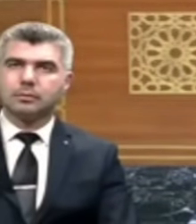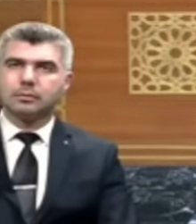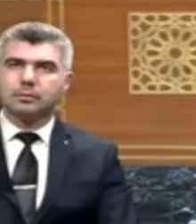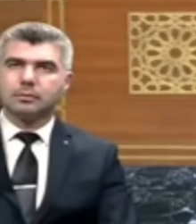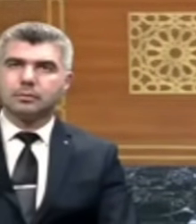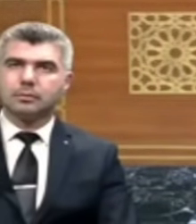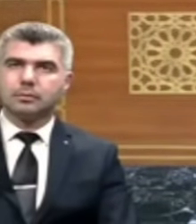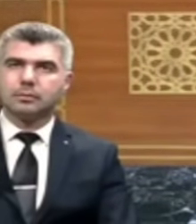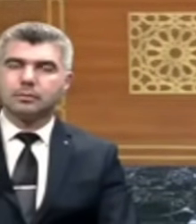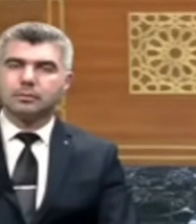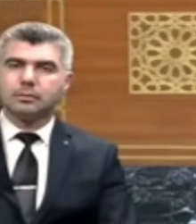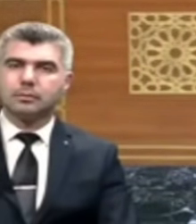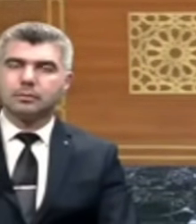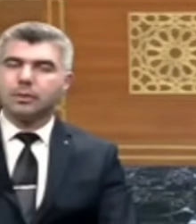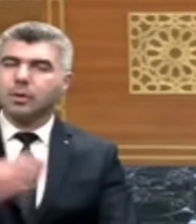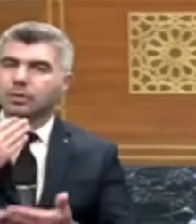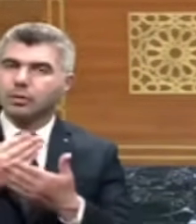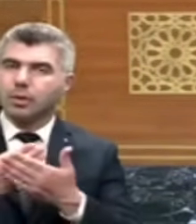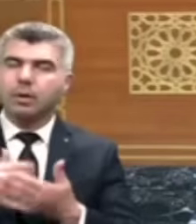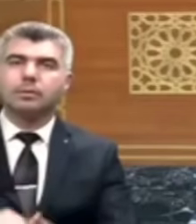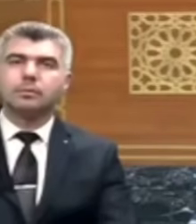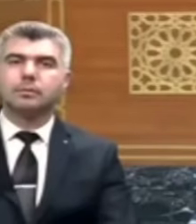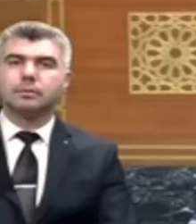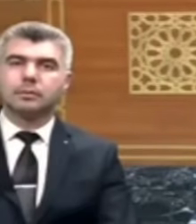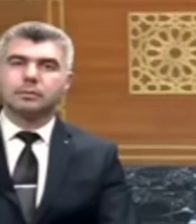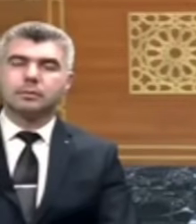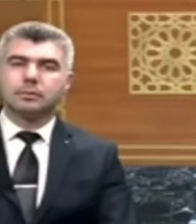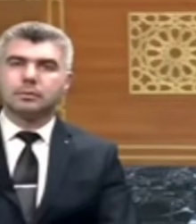شكرا شكرا